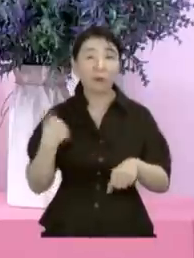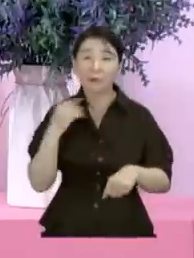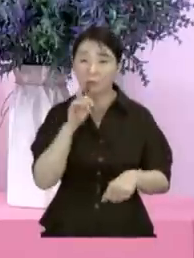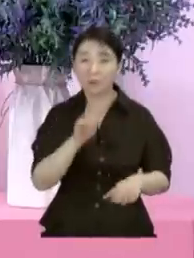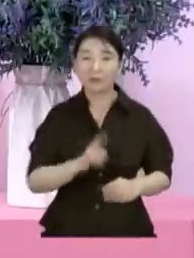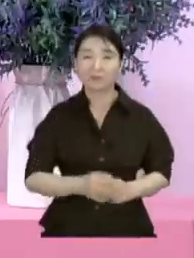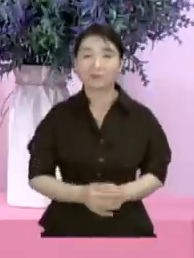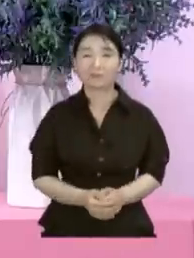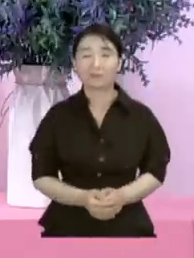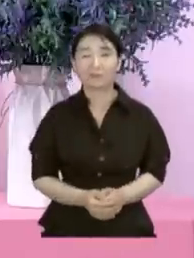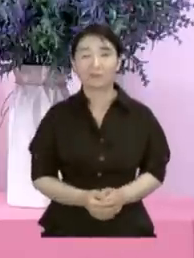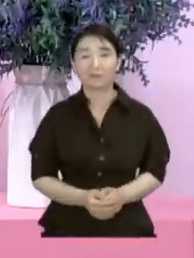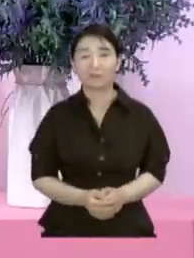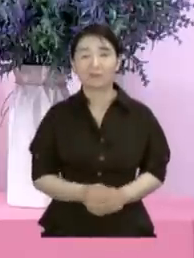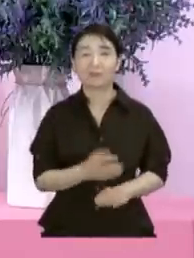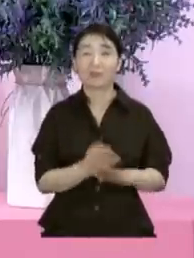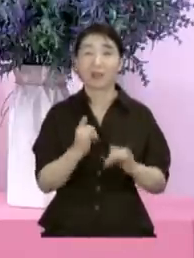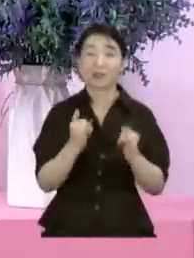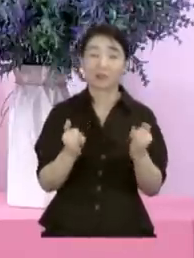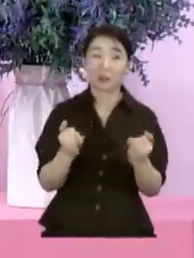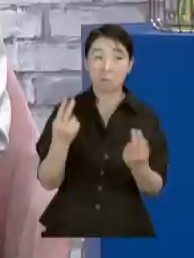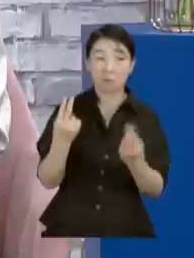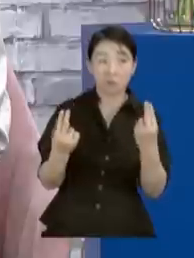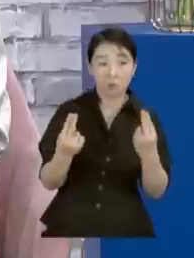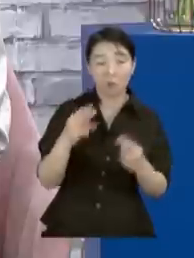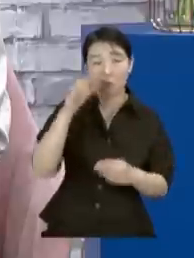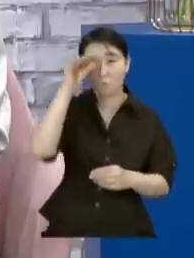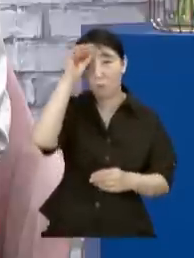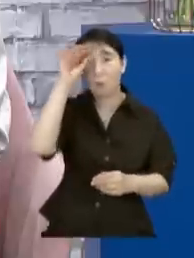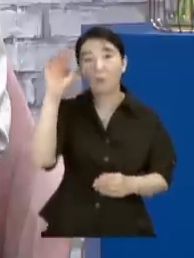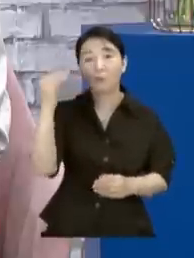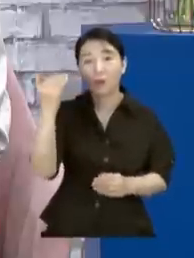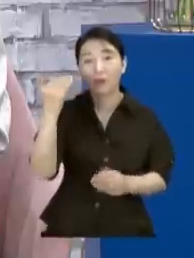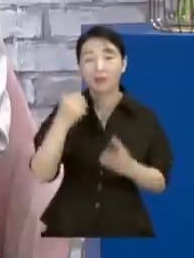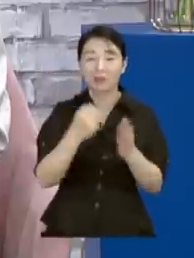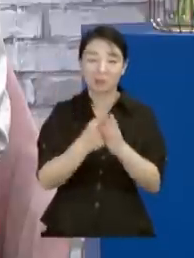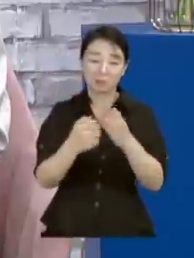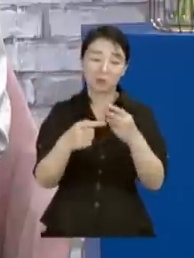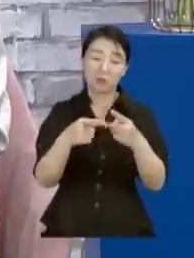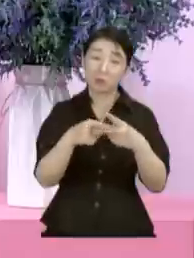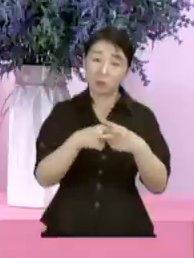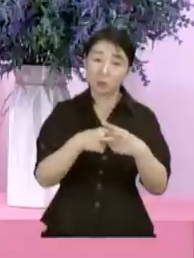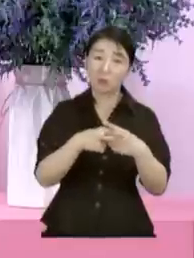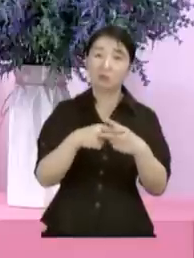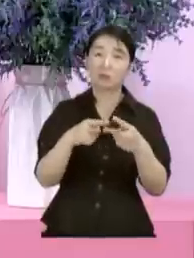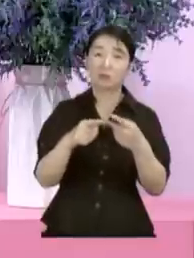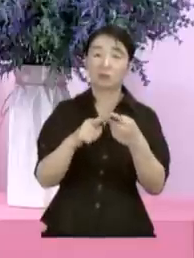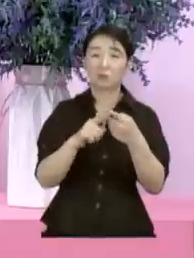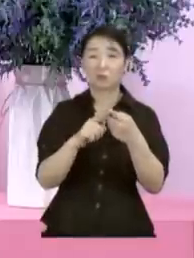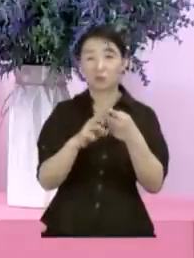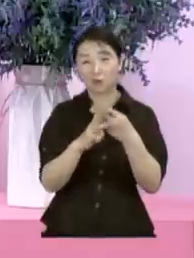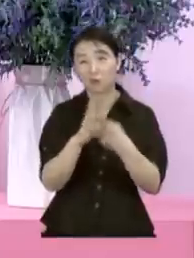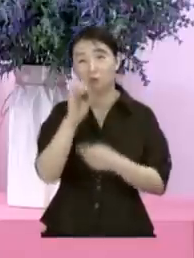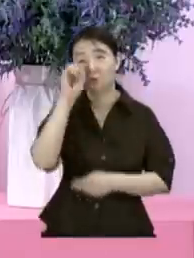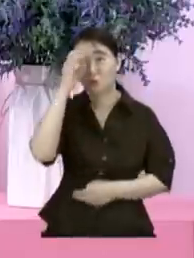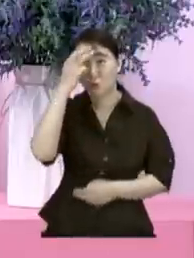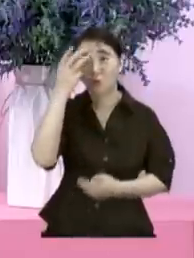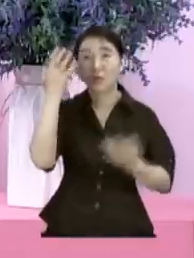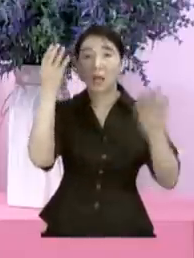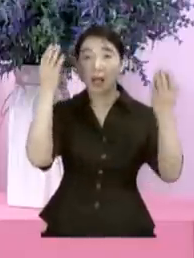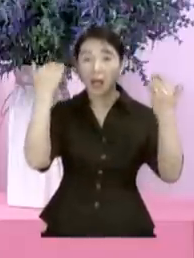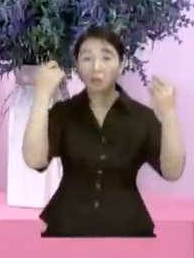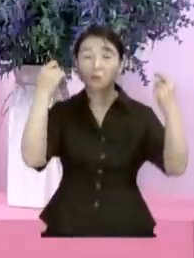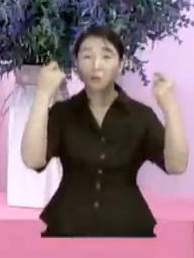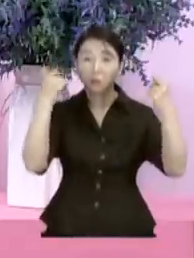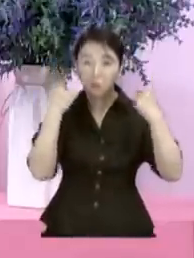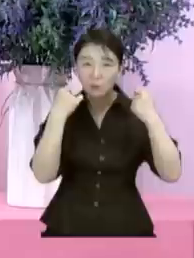몰랐다고. 다른 사람의 모범이 된다고. 그래서 초등학교 졸업, 중학교 졸업, 고등학교 졸업. 검정고시로. 검정고시로